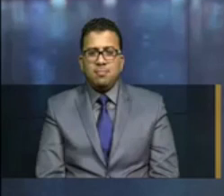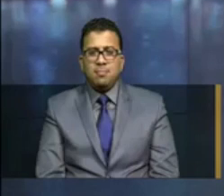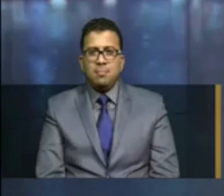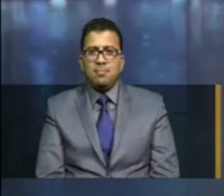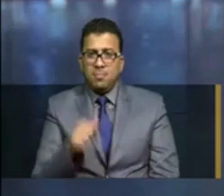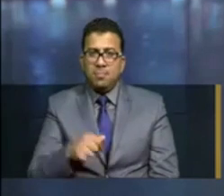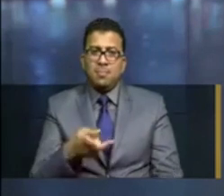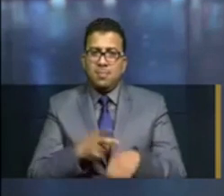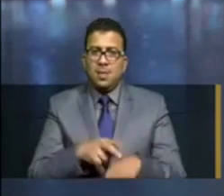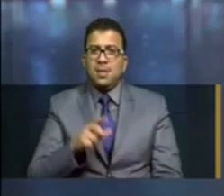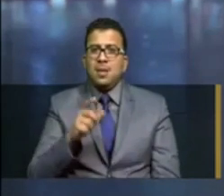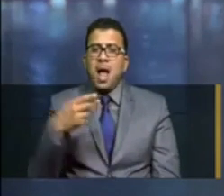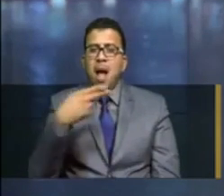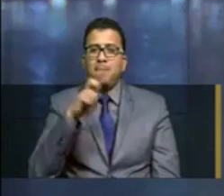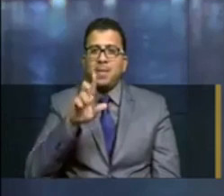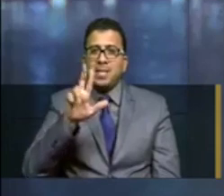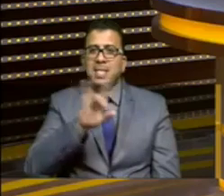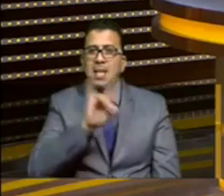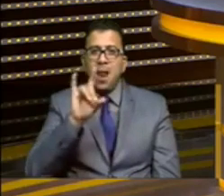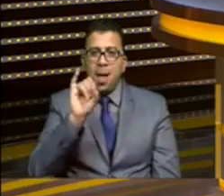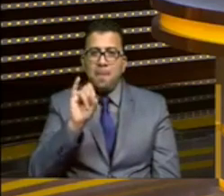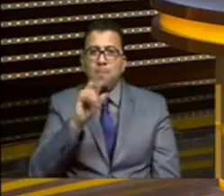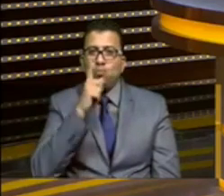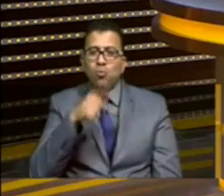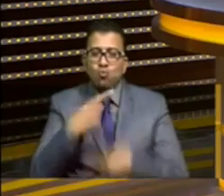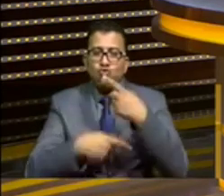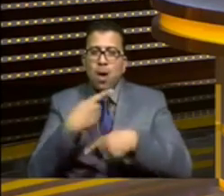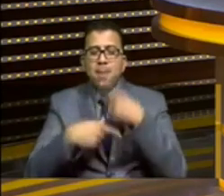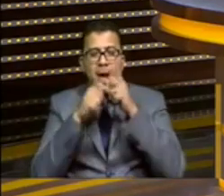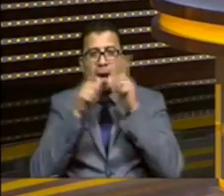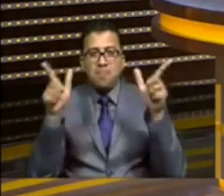والآن عودة إلى الزميل عبد السلام لنتابع بقية أخبارنا. شكراً لك.